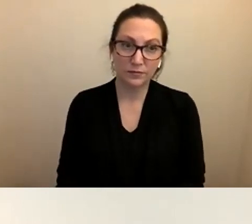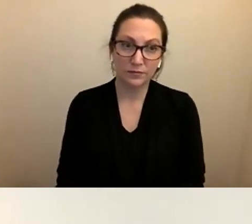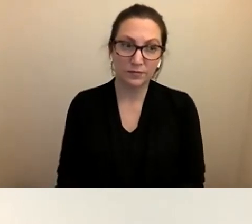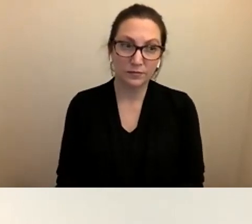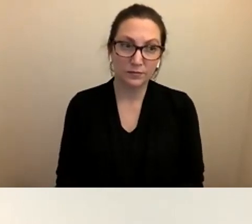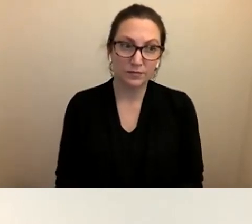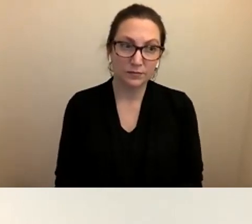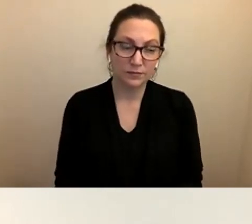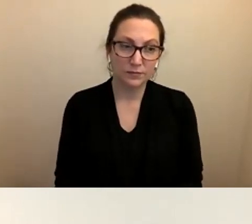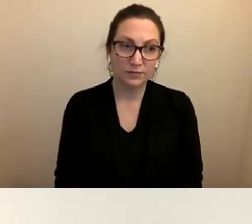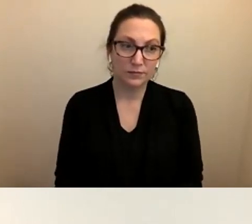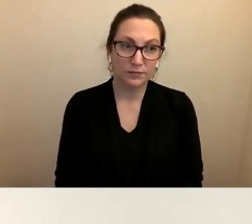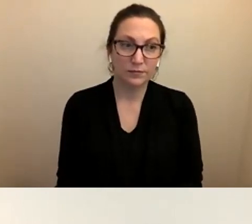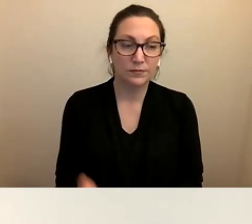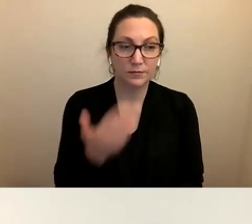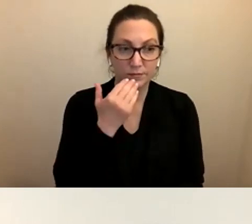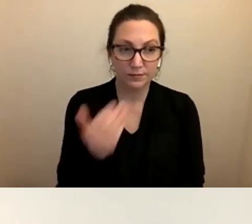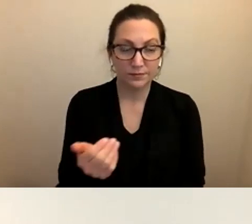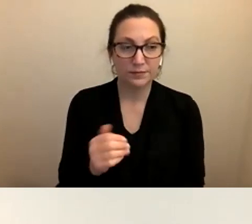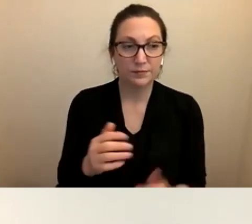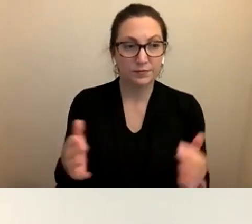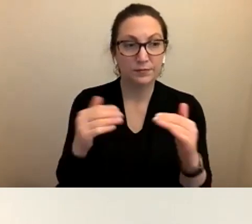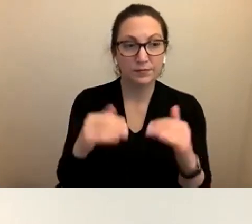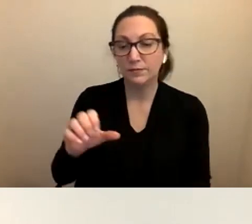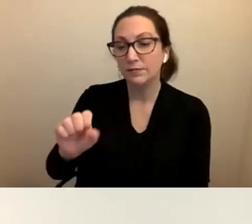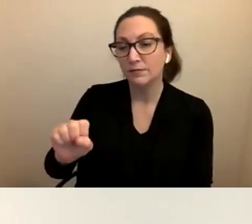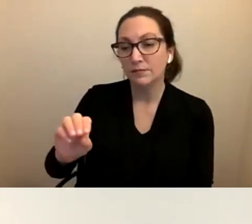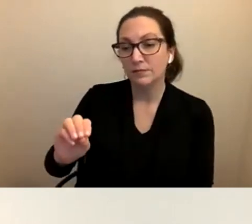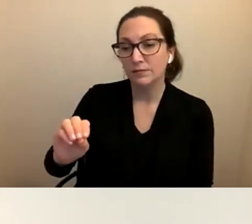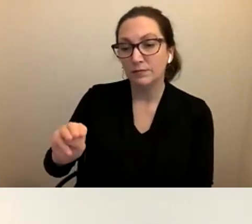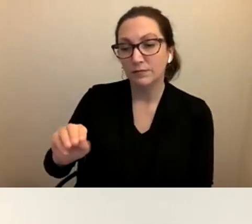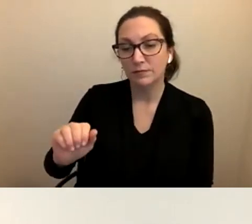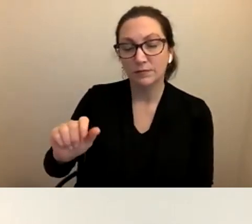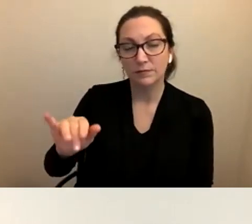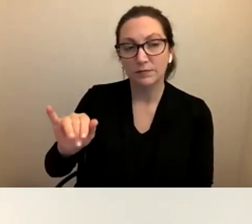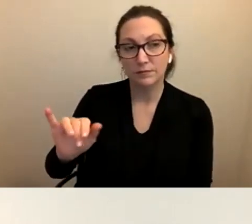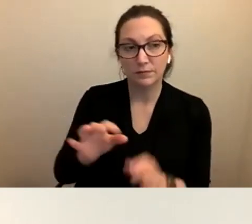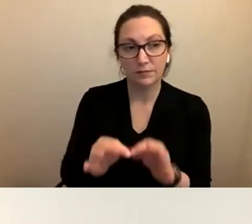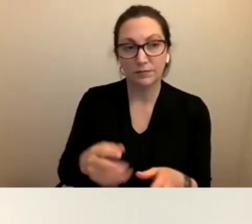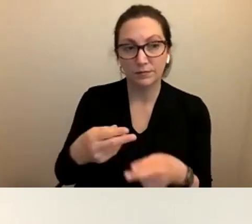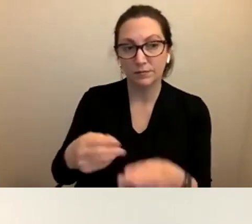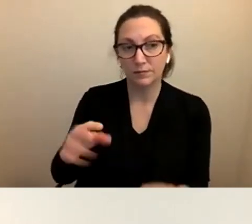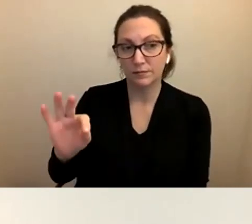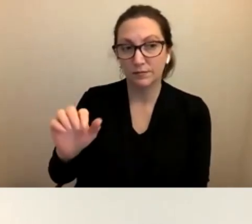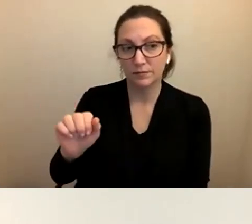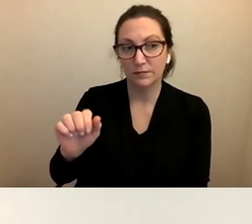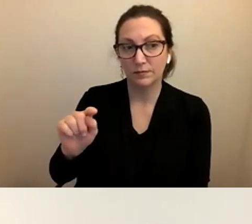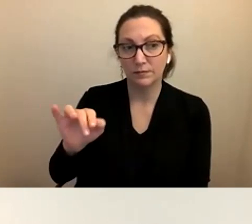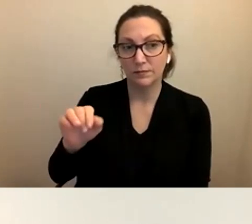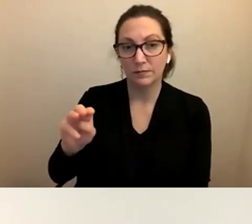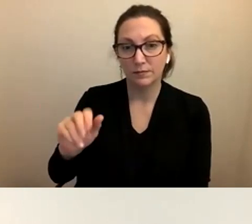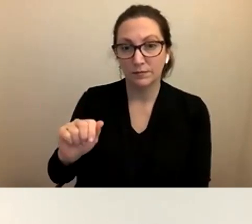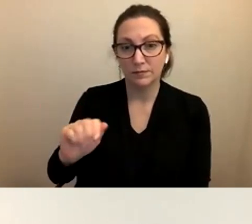جزيلا. Thank you, sir. Thank you. Our Somali interpreter this evening is Fatima Hassan. Please give